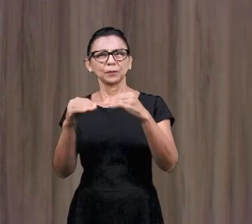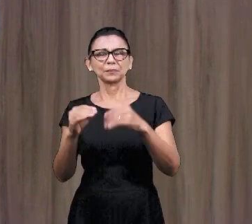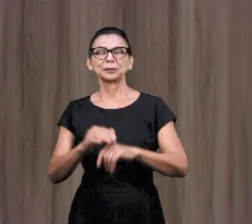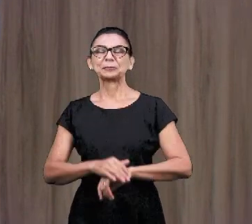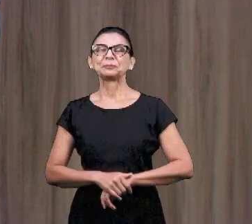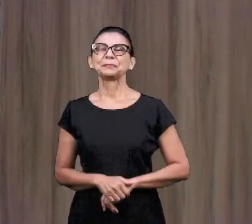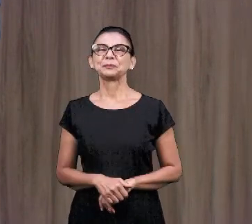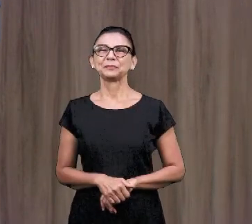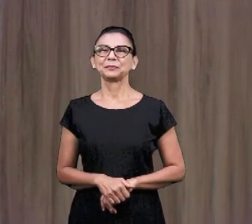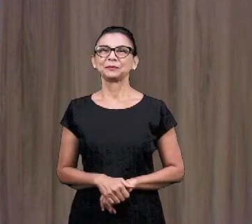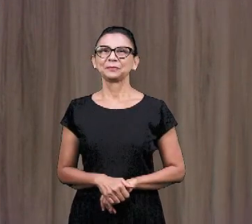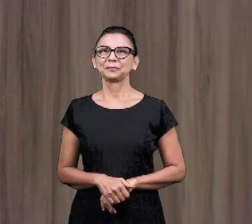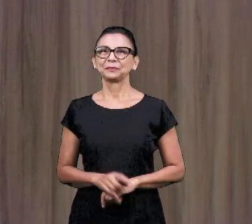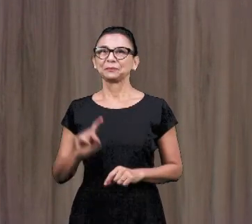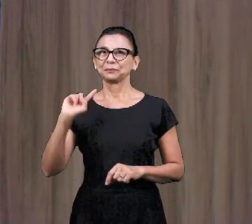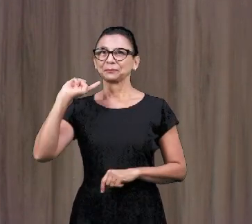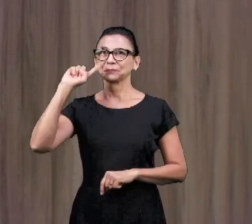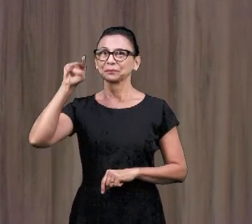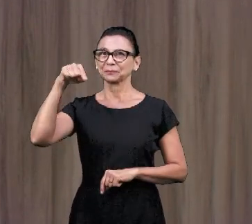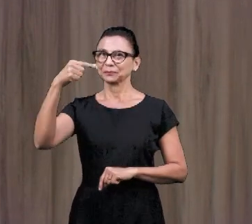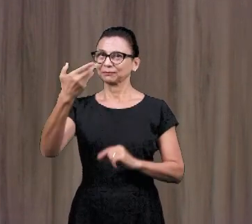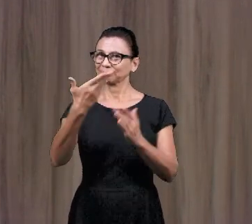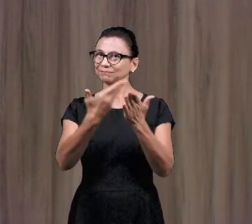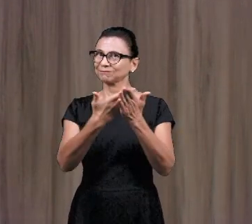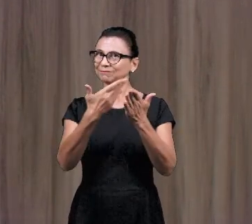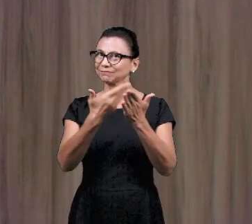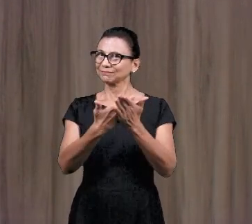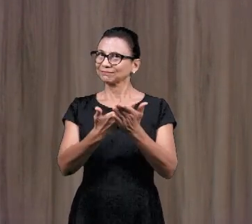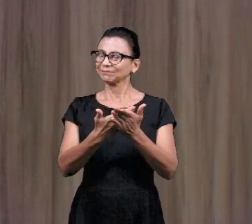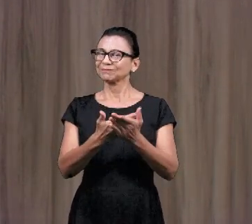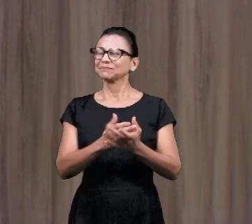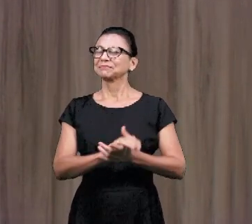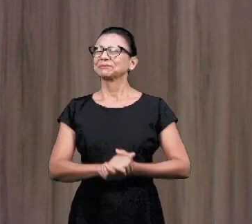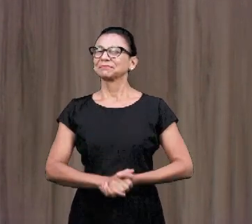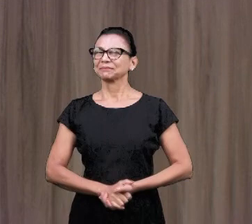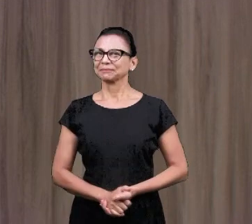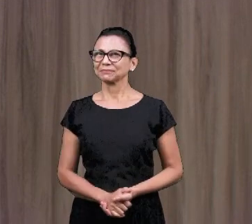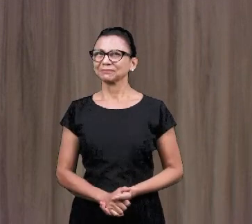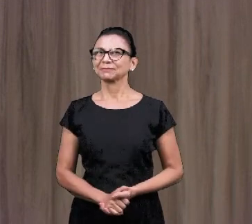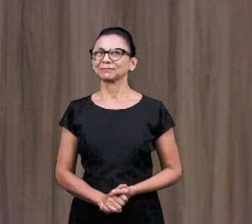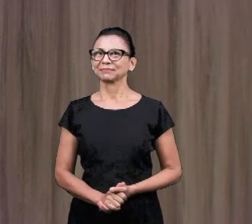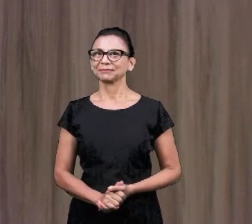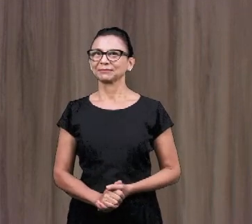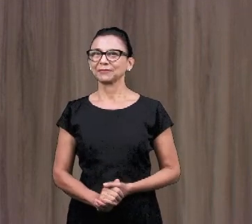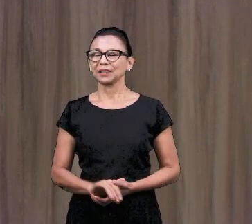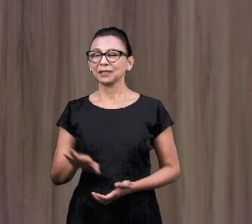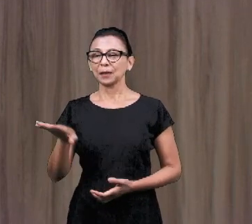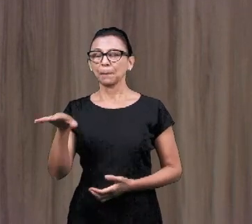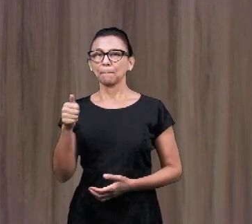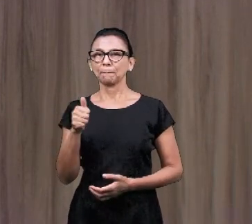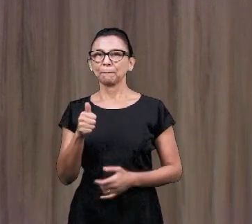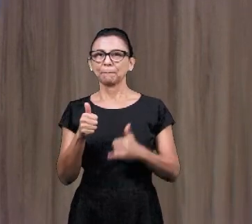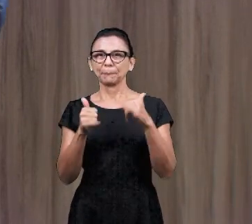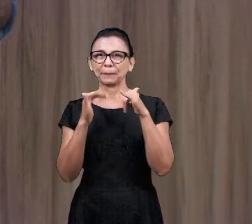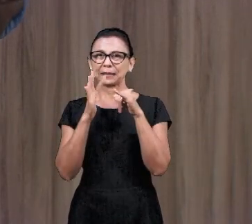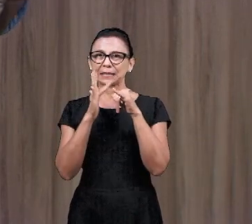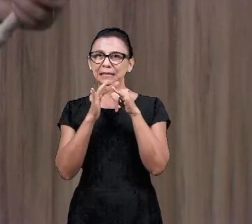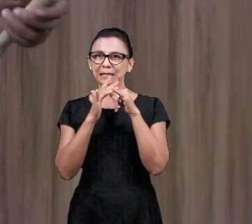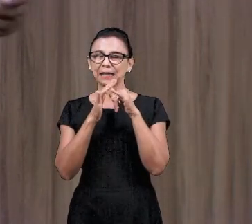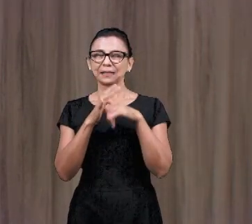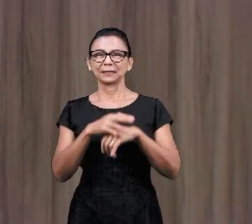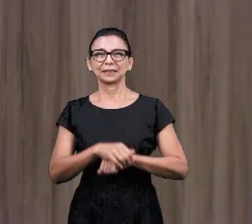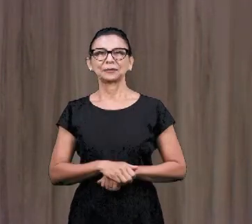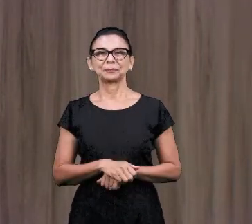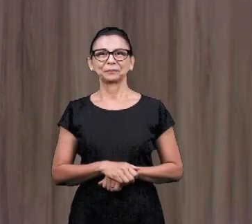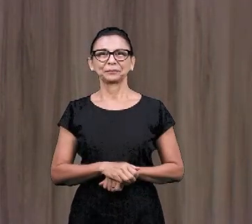participations. Et pour notre prochaine étude, vous pouvez laisser séparer la mélodica. Que Dieu bénisse à tous